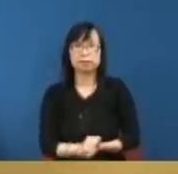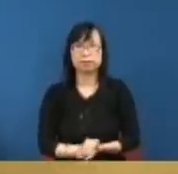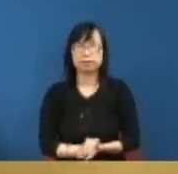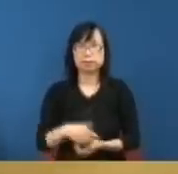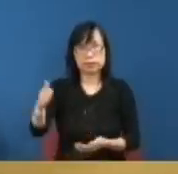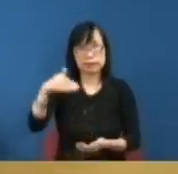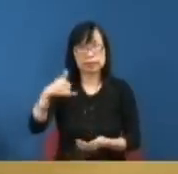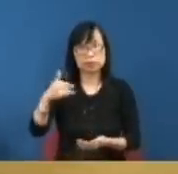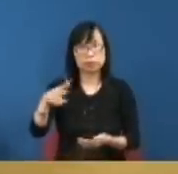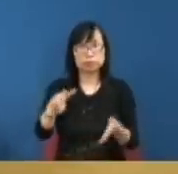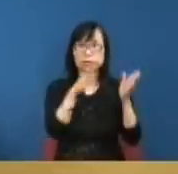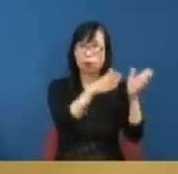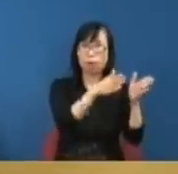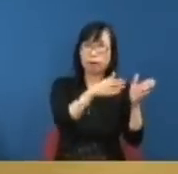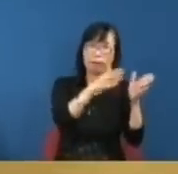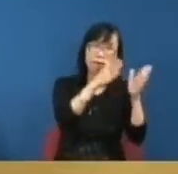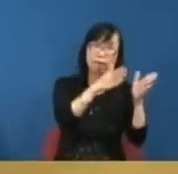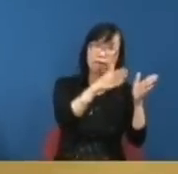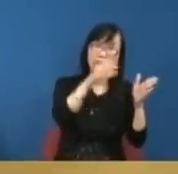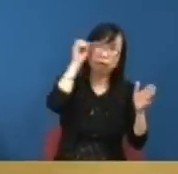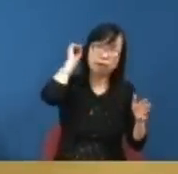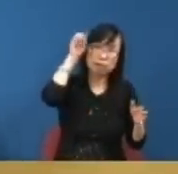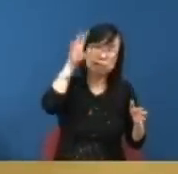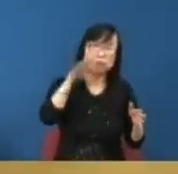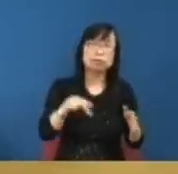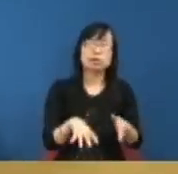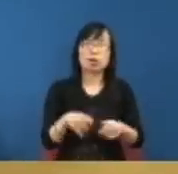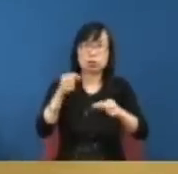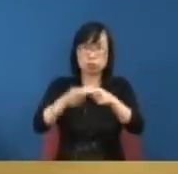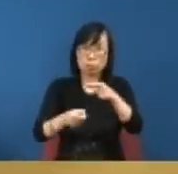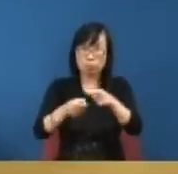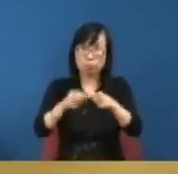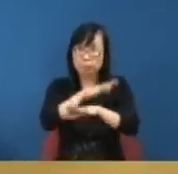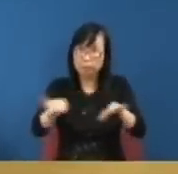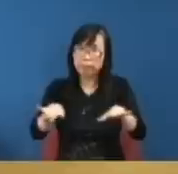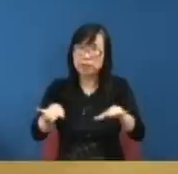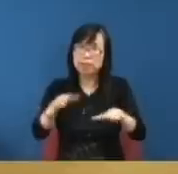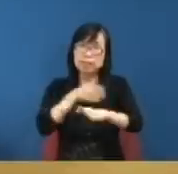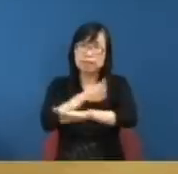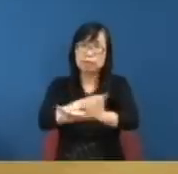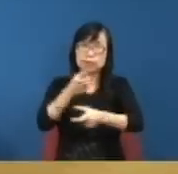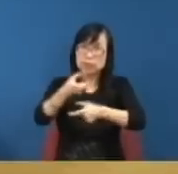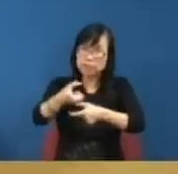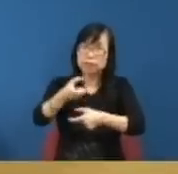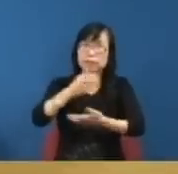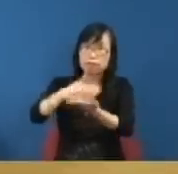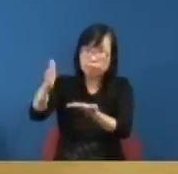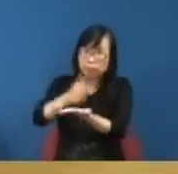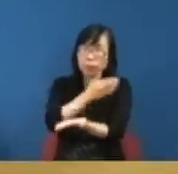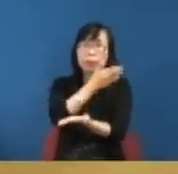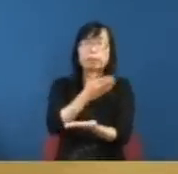於左派提倡嘅一個更加公平嘅社會資源分配，更加公平